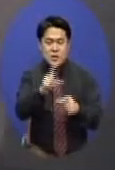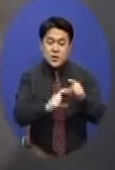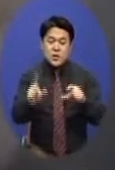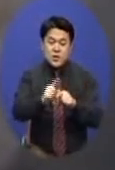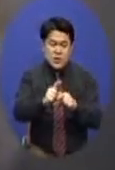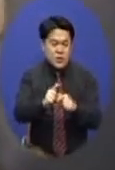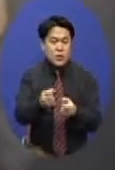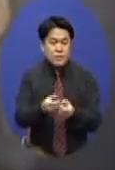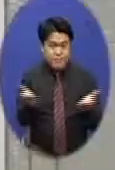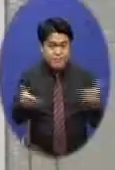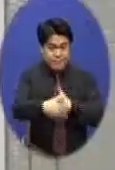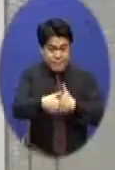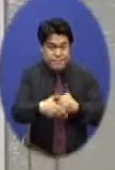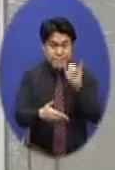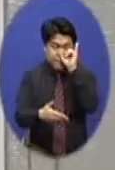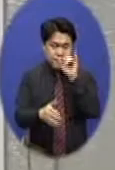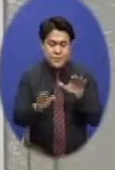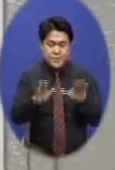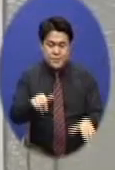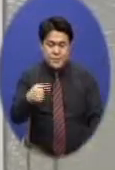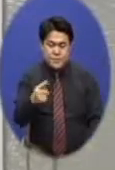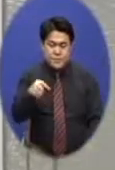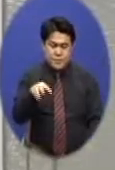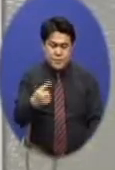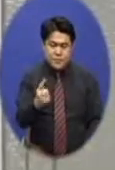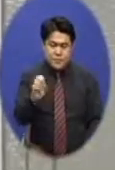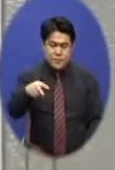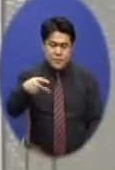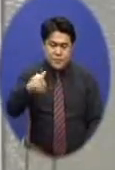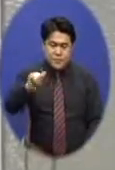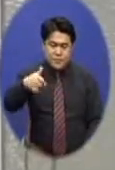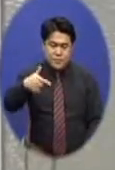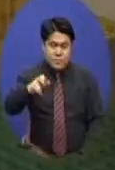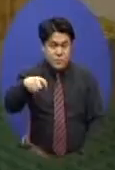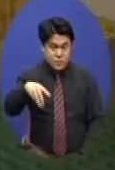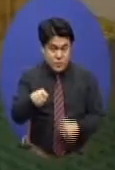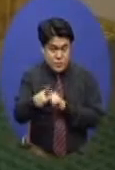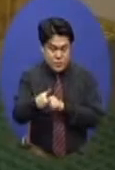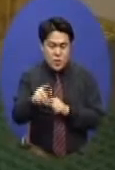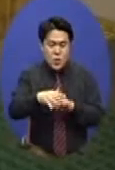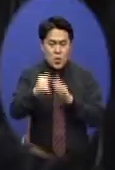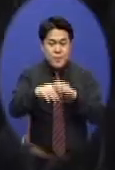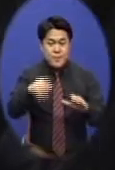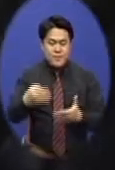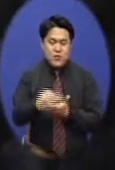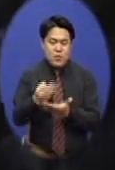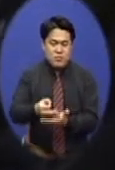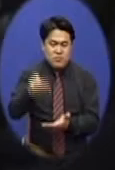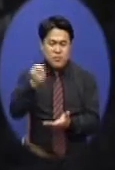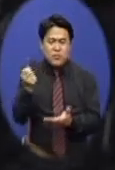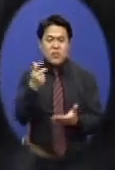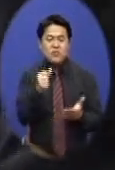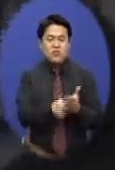예정입니다. 이번에 보급되는 고습도 유니쿨러가 농가 소득 증대는 물론 농산물 수급 안정에도 기여할